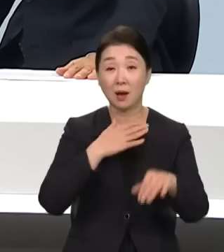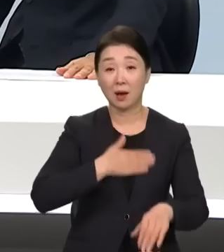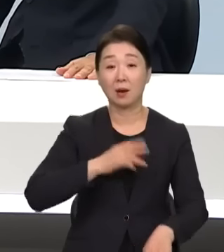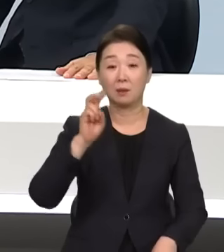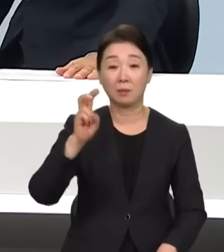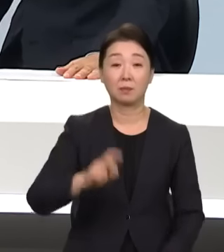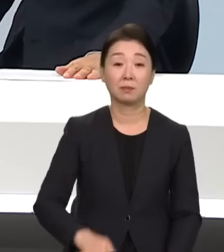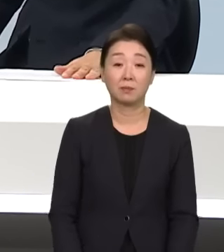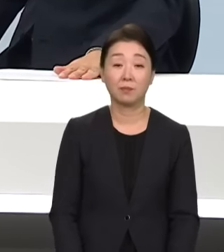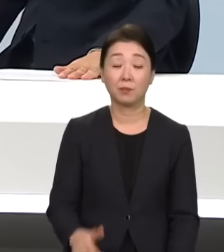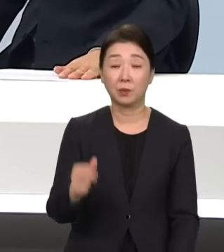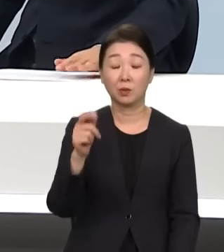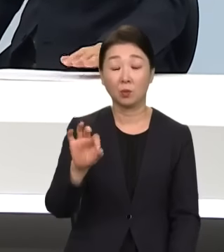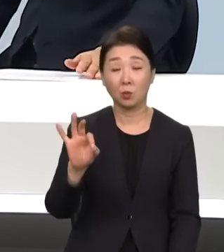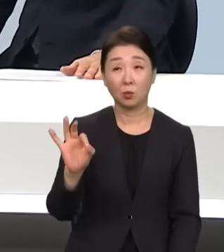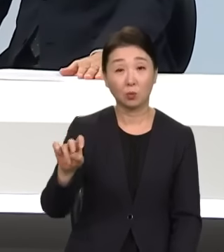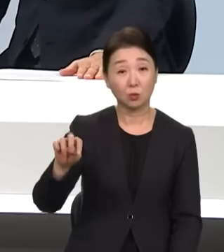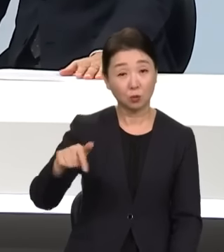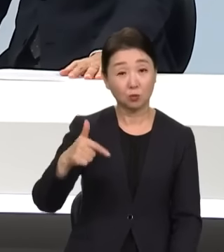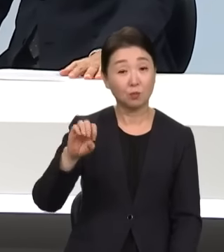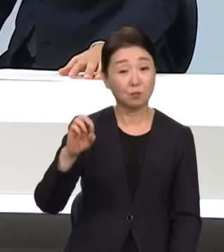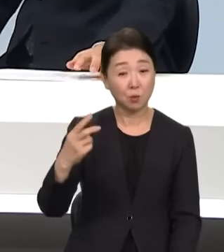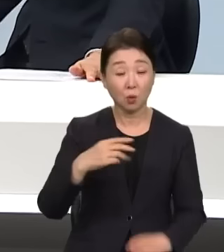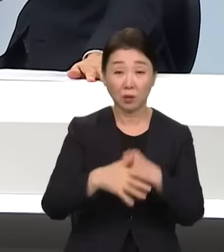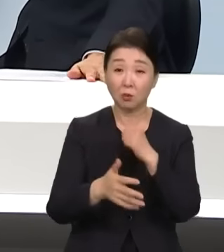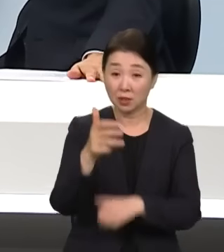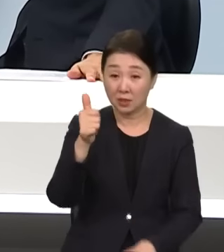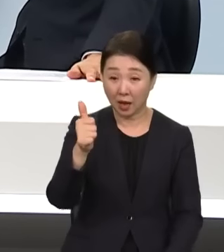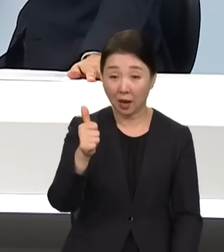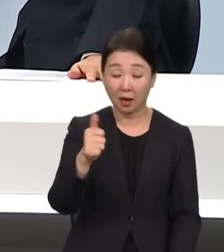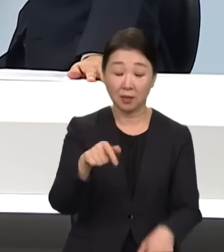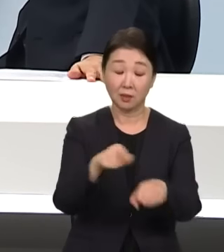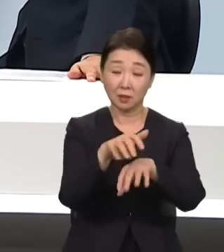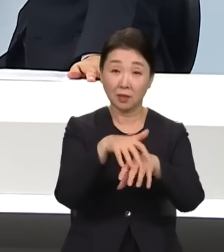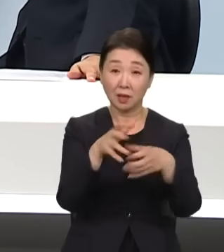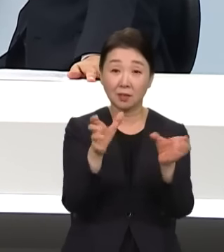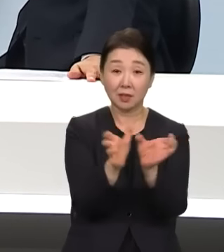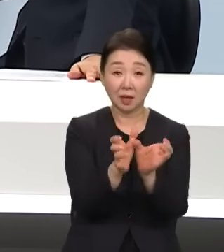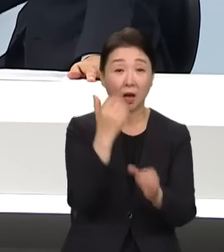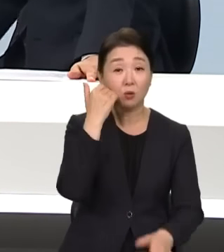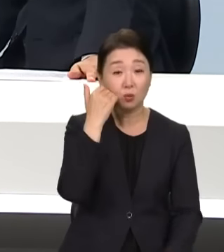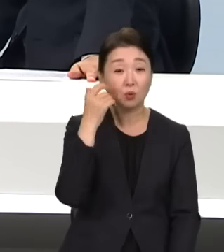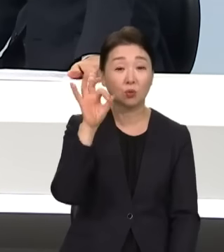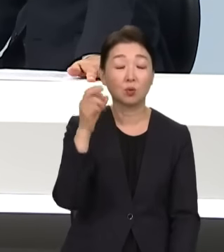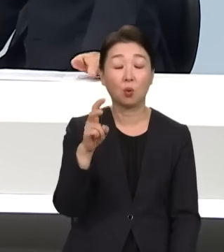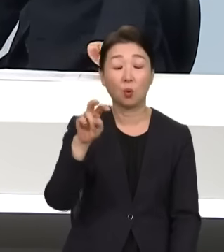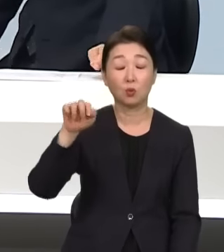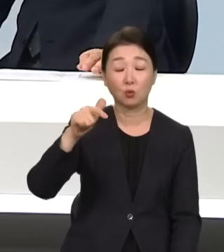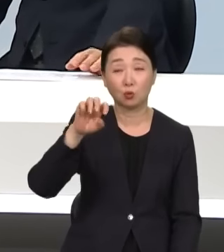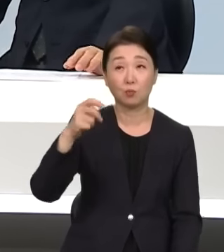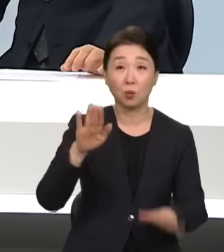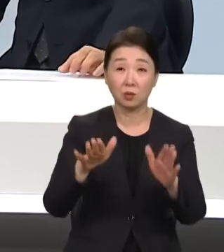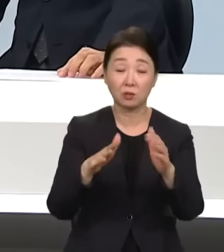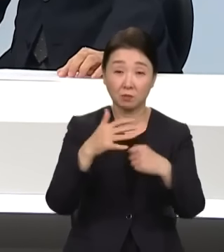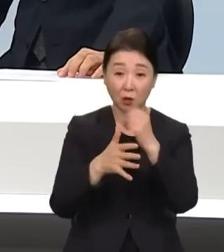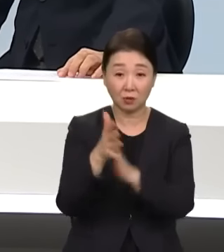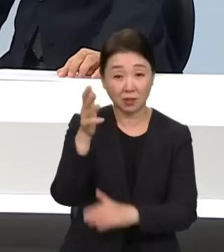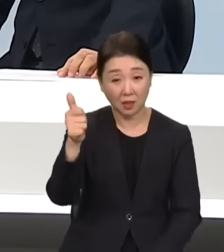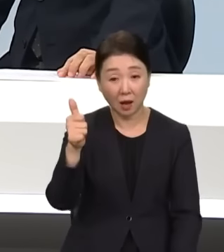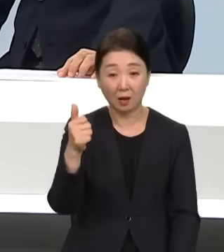수 있을 것 같은데 홍준표 대구시장 아닙니까? 그렇습니다. 바로 이 특정 단체장이라고 언급된 사람 홍준표 현 대구시장입니다.